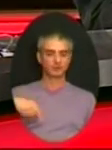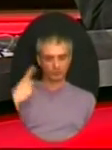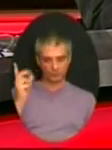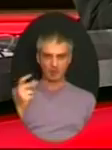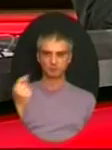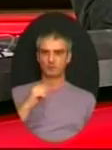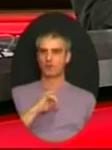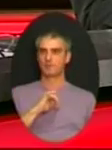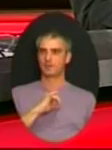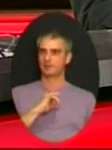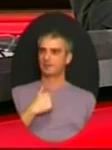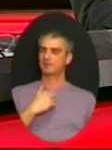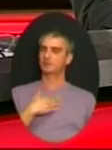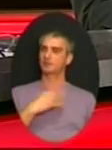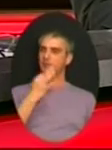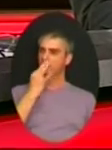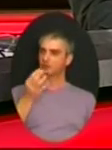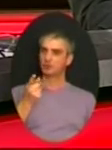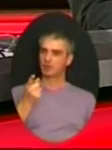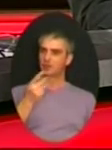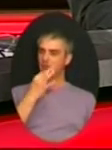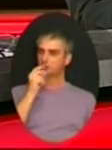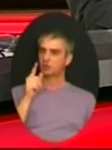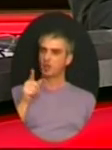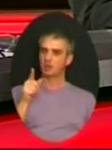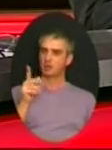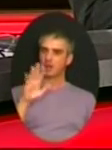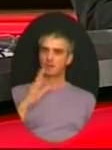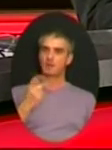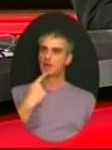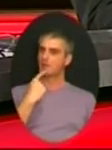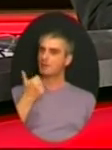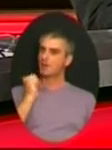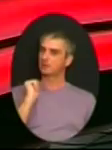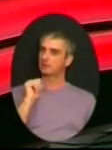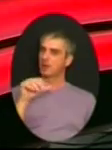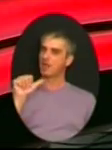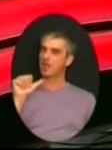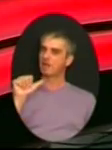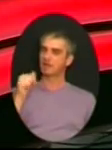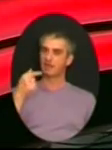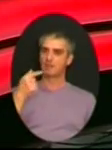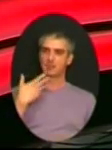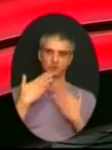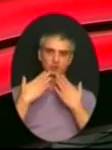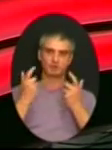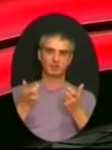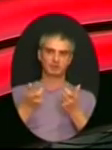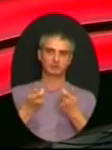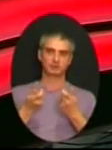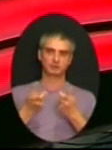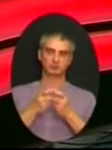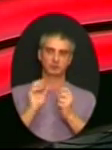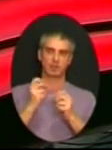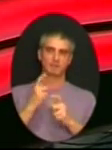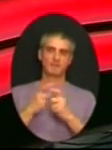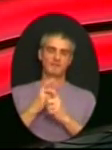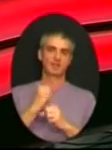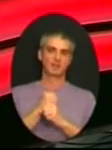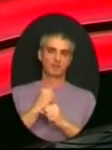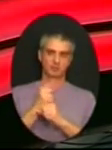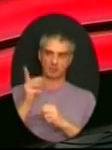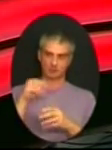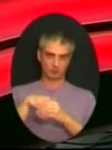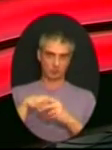תודה רבה, ואני רוצה לשאול, כן, אני רוצה לשאול אותך על הדברים שאמר אתמול אבי גבאי בישיבה סגורה של מפלגת העבודה, את